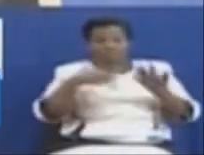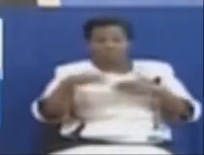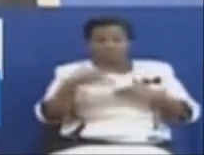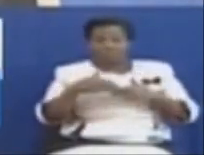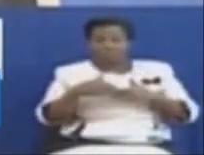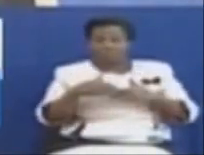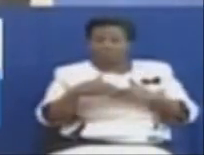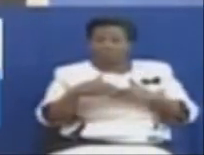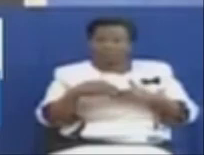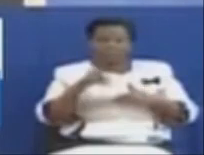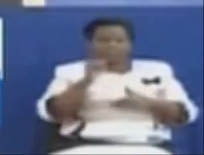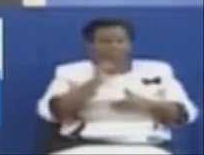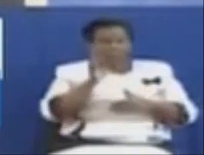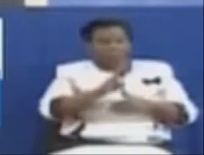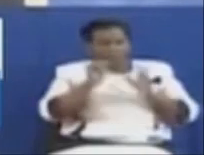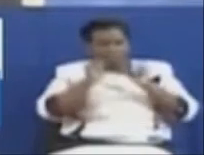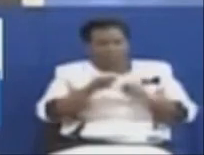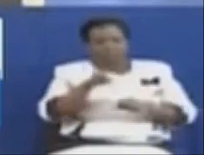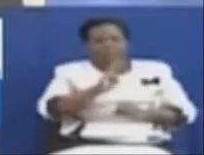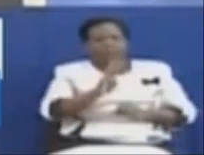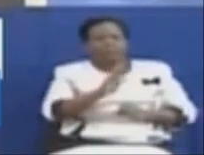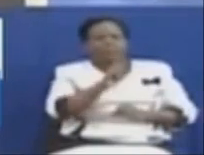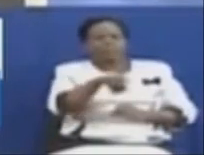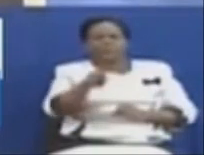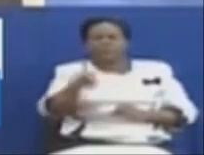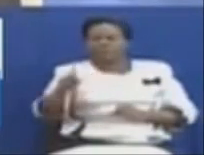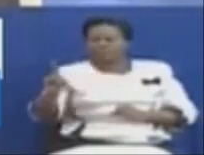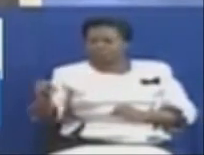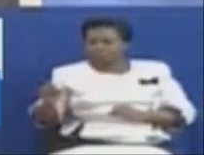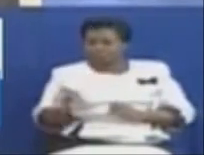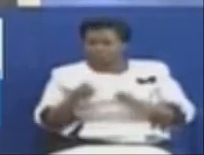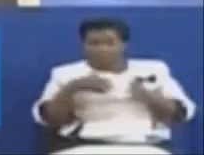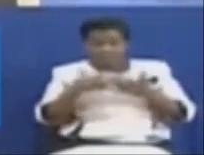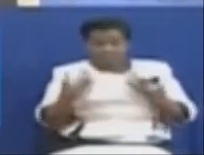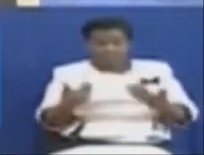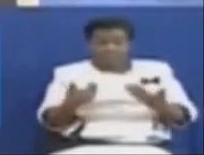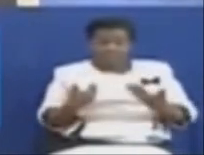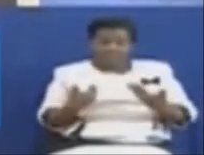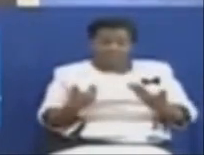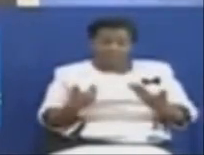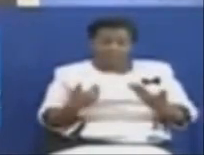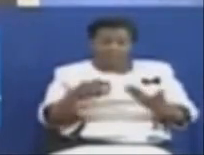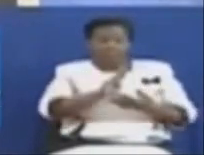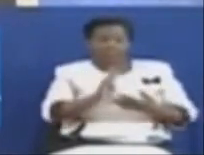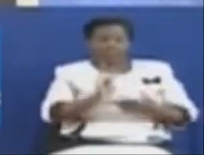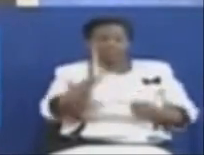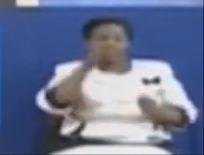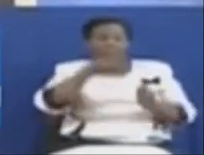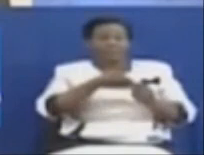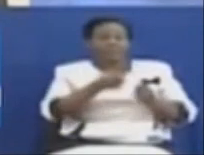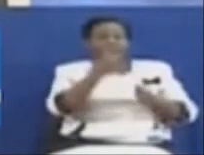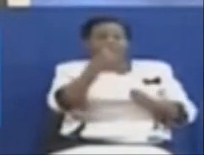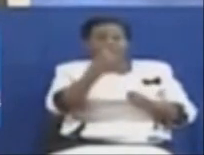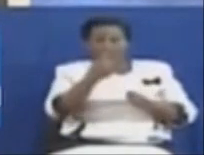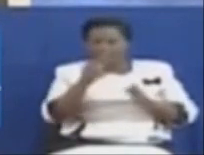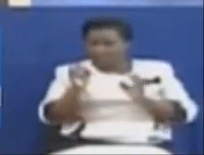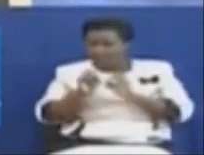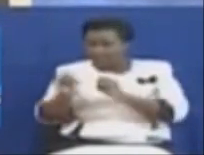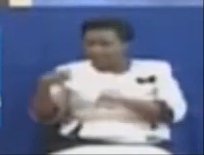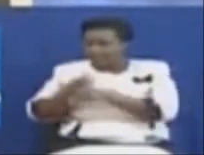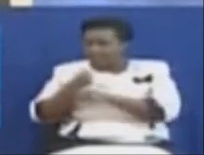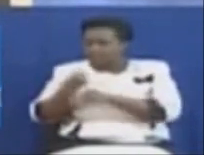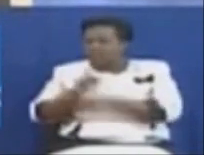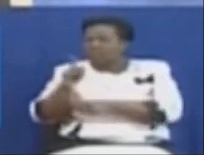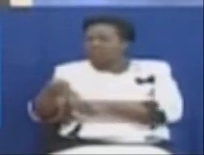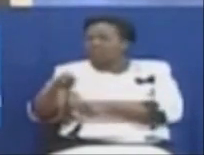Songwe wanakwenda Mbeya kwenda kusikiliza kesi zao, na inasababisha gharama kubwa sana za kwenda kufika kule na kusikiliza kesi na kurudi.